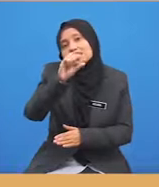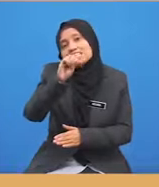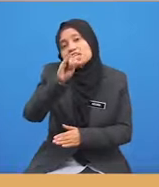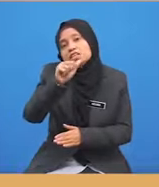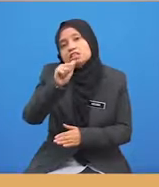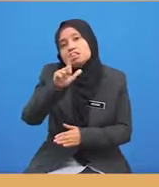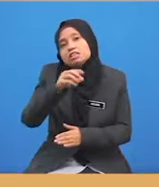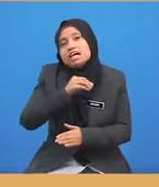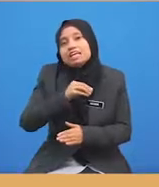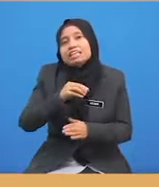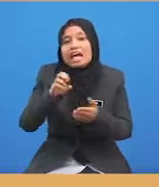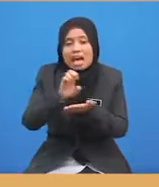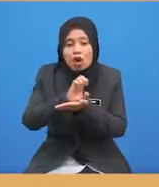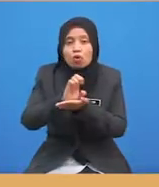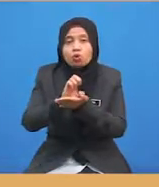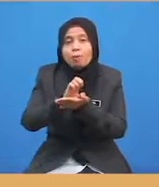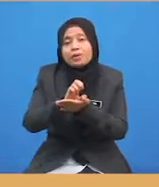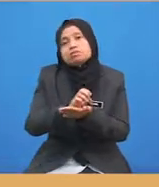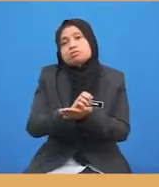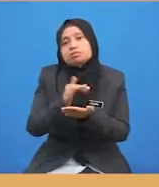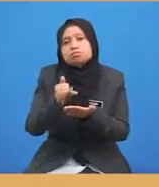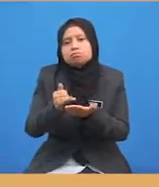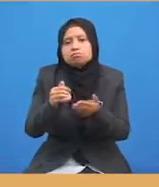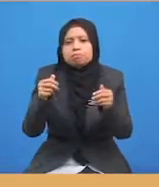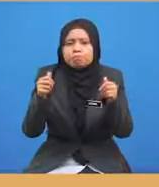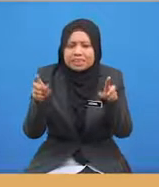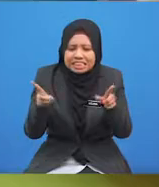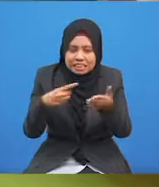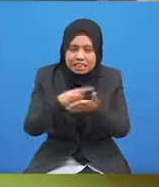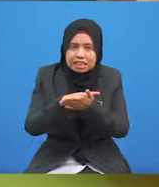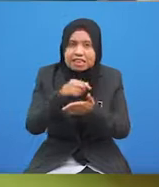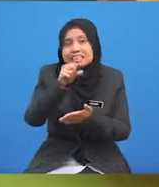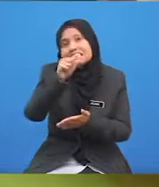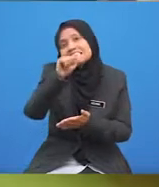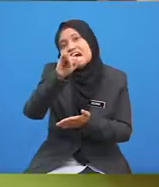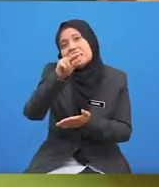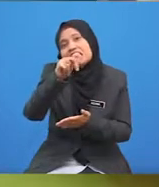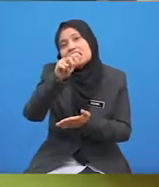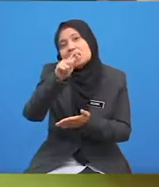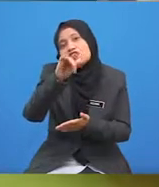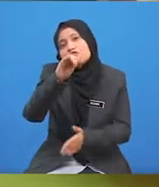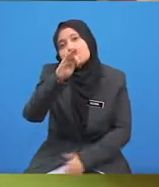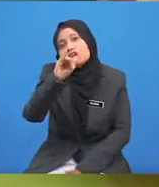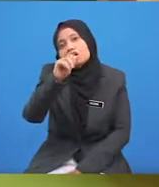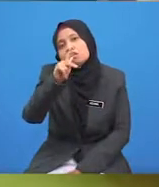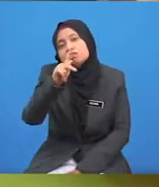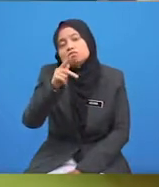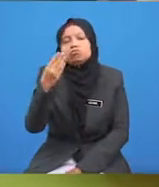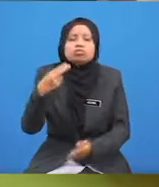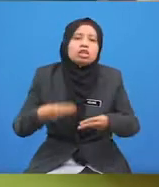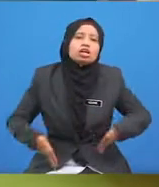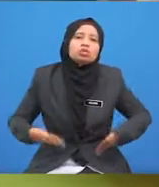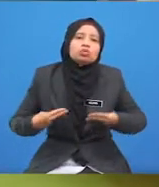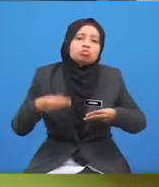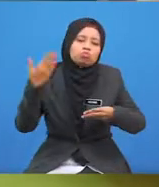moden dengan menggunakan pendekatan saintifik. Beliau hidup pada zaman berlakunya